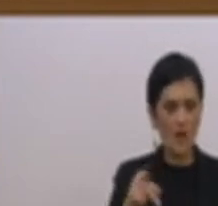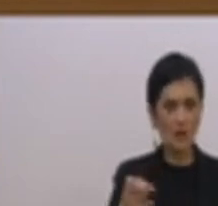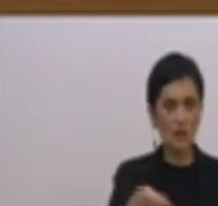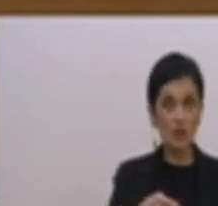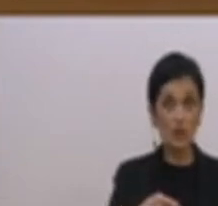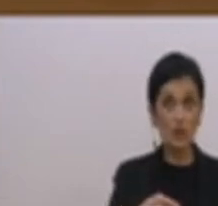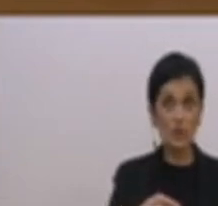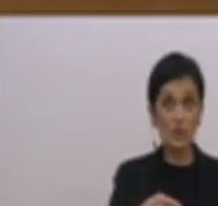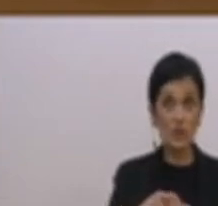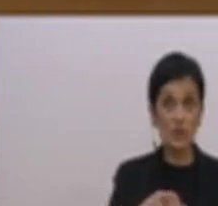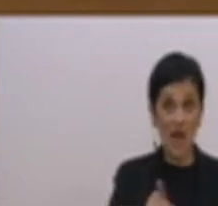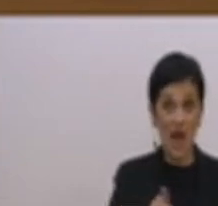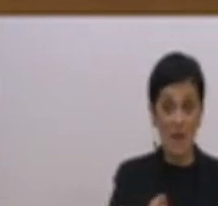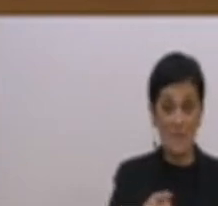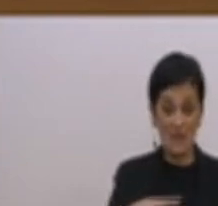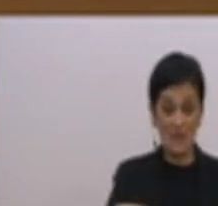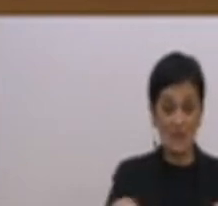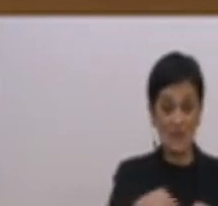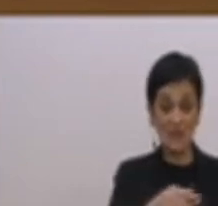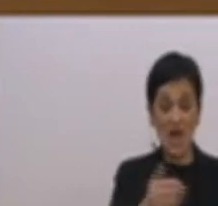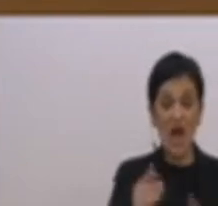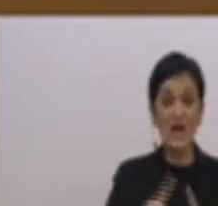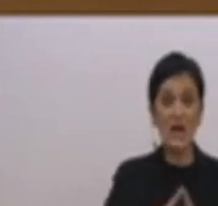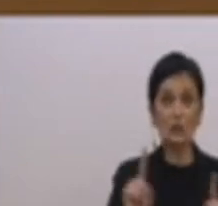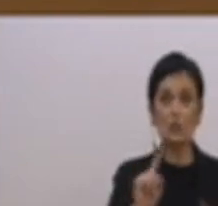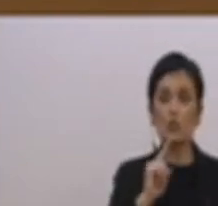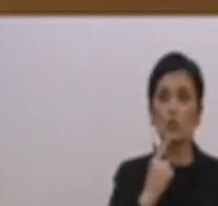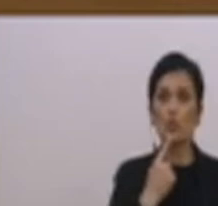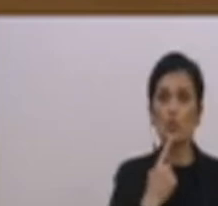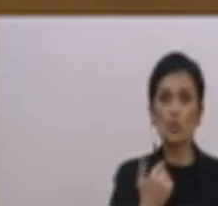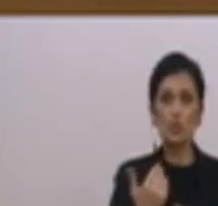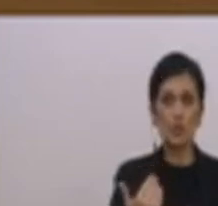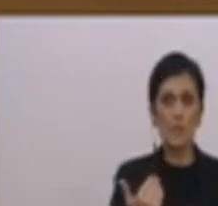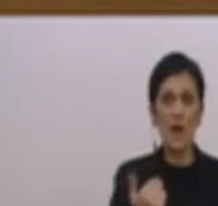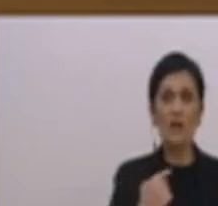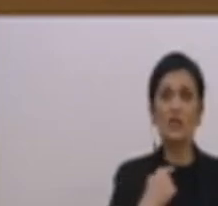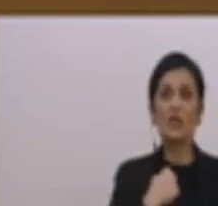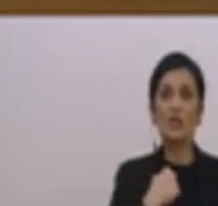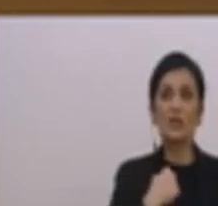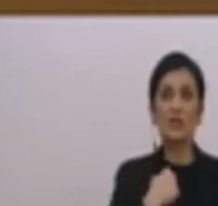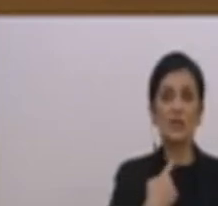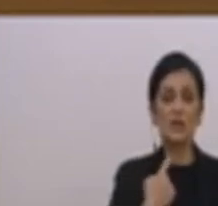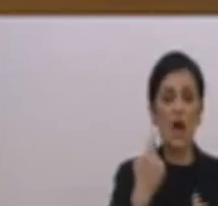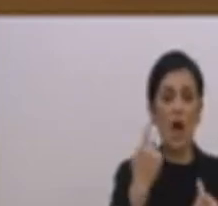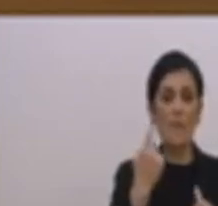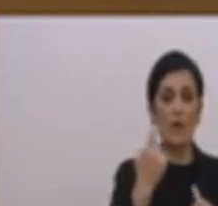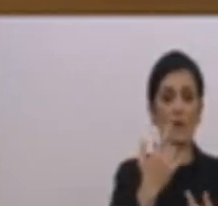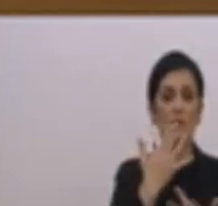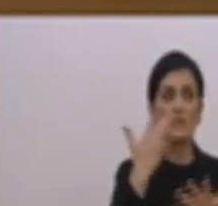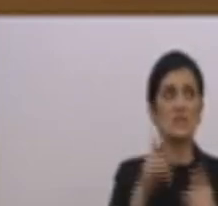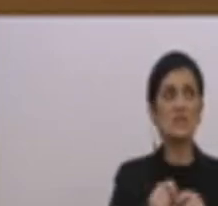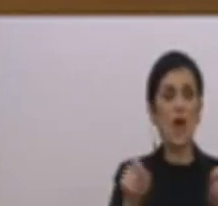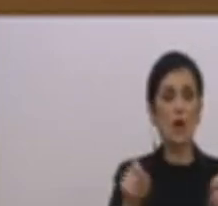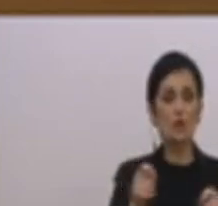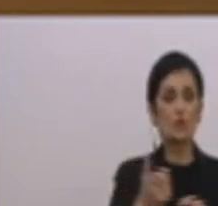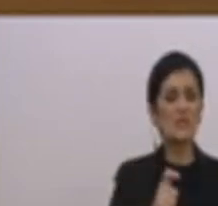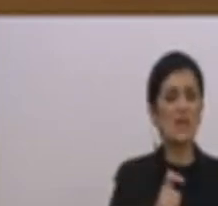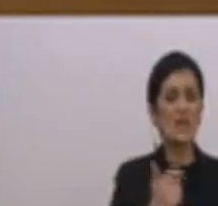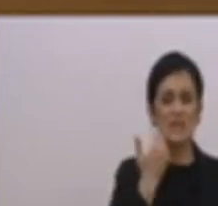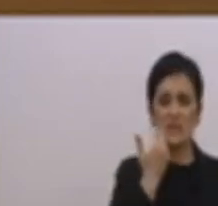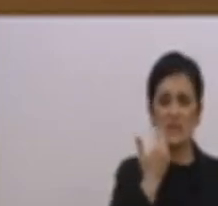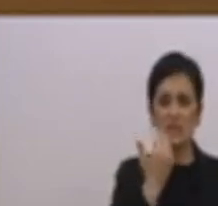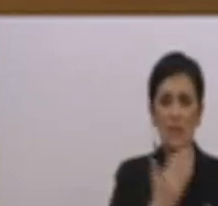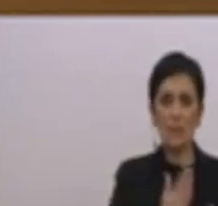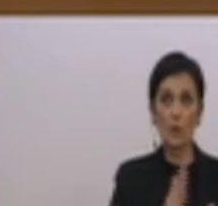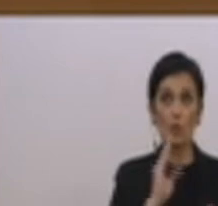ამ საზოგადოებაში განსაკუთრებით რთულია მათთვის ხმის ამოღება საჯაროდ. Და ძალიან სამარცხვინოა,